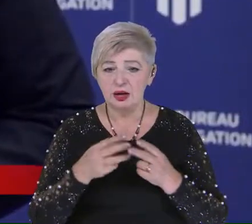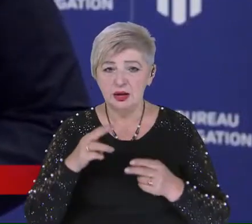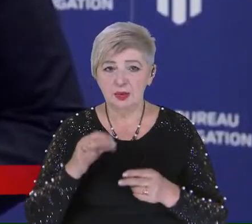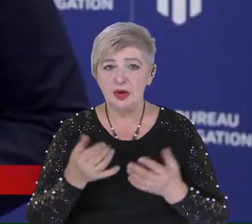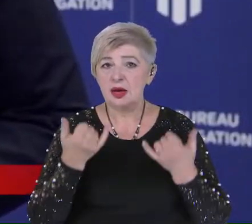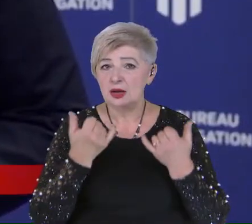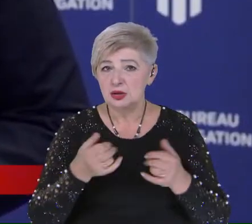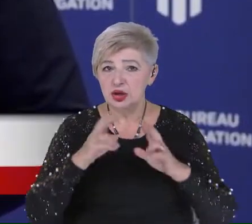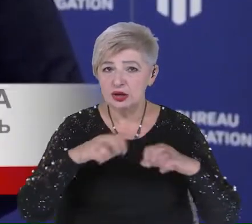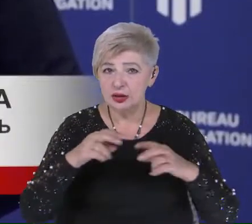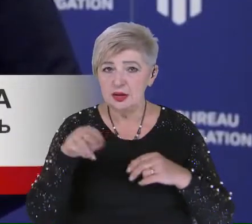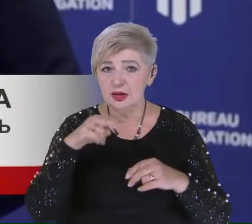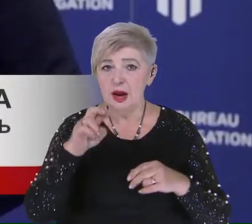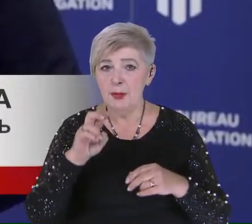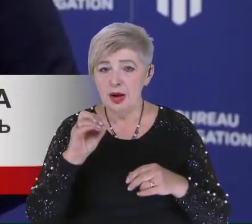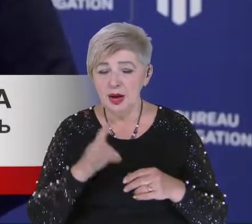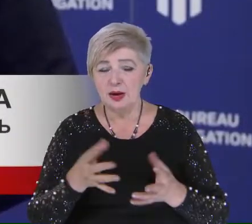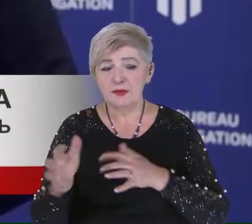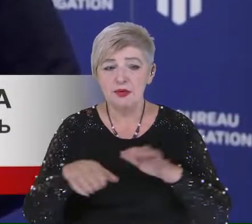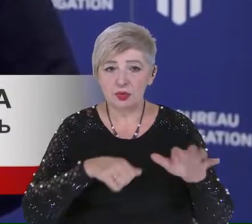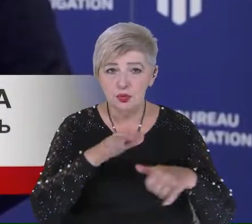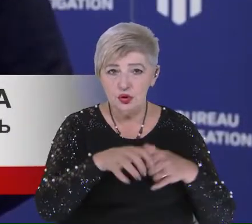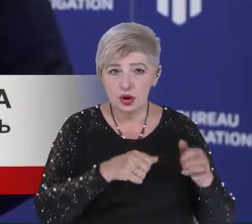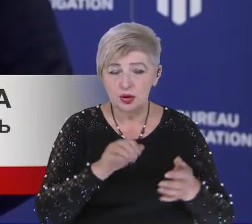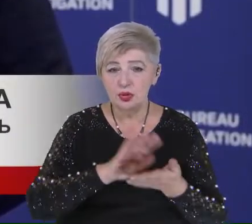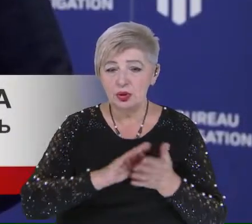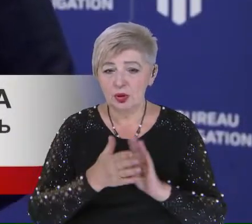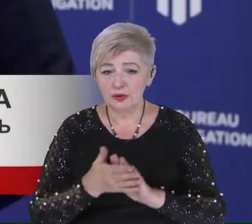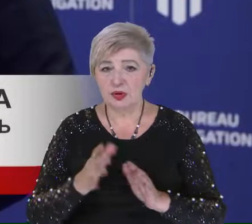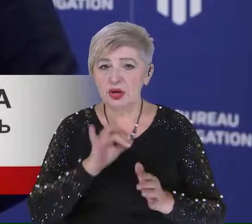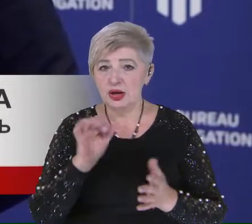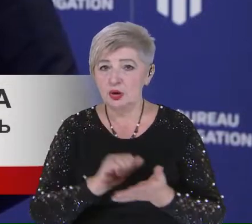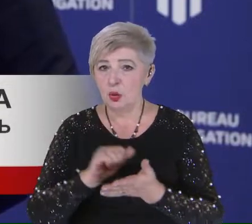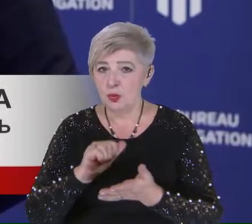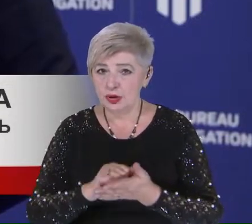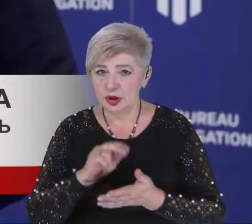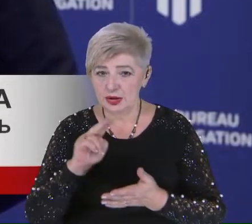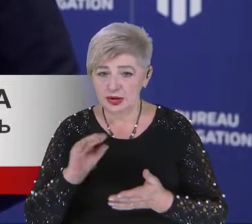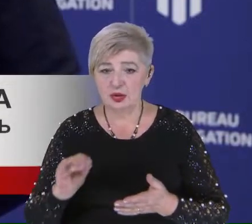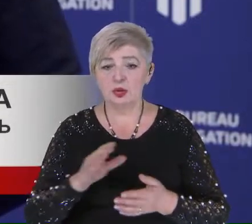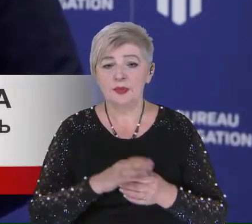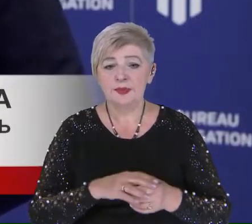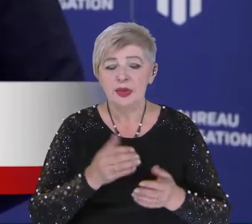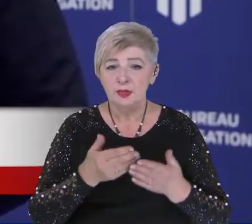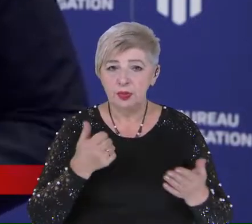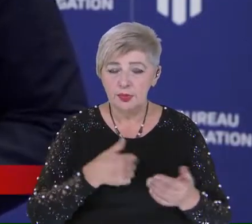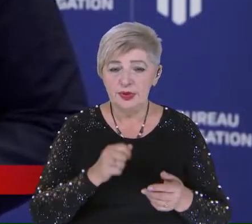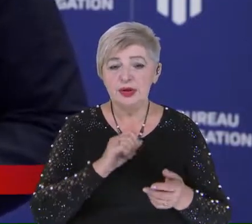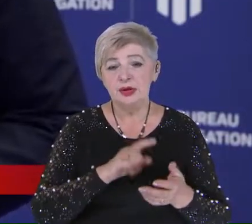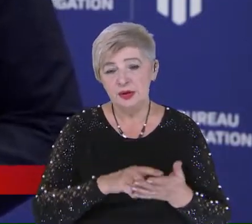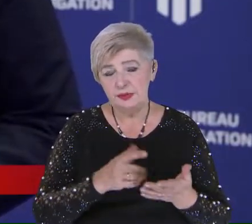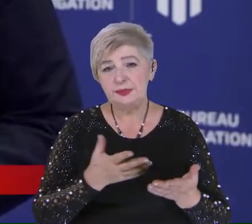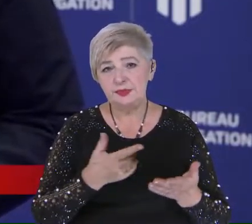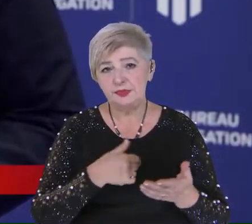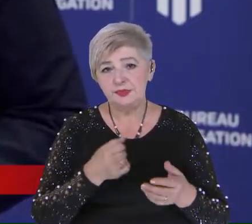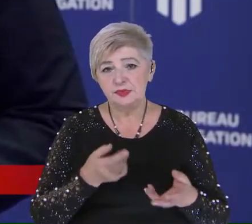Наразі слідчі ДБР вилучають відповідні договори та іншу супровідну документацію. Попередня кваліфікація – службова недбалість, що спричинила